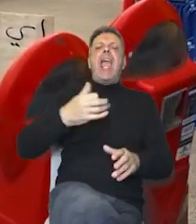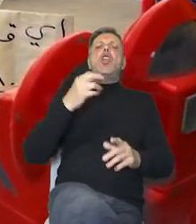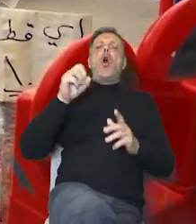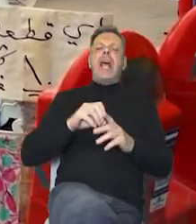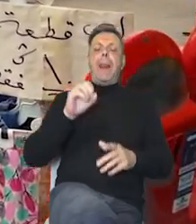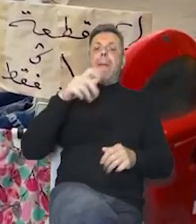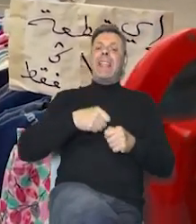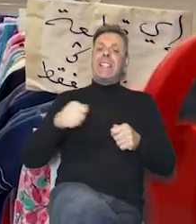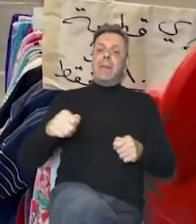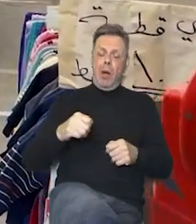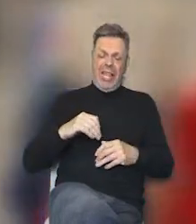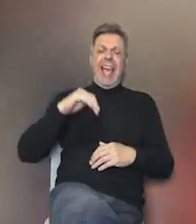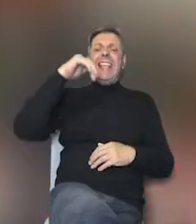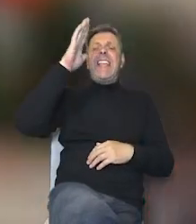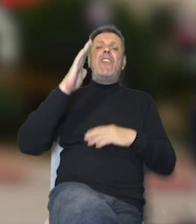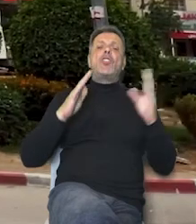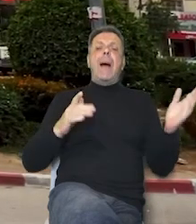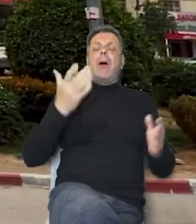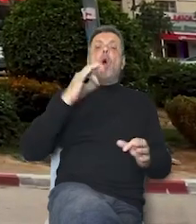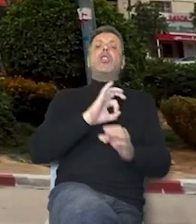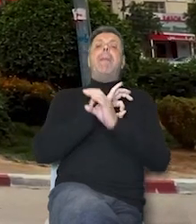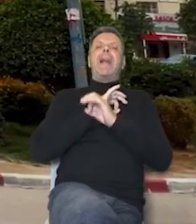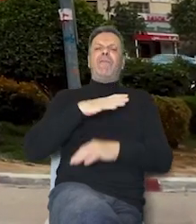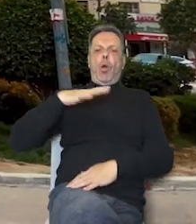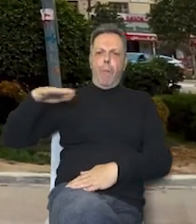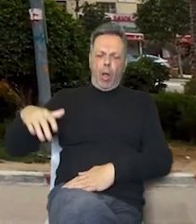km sjeverozapadno od Mrtvog mora.